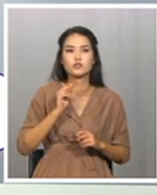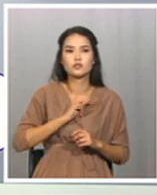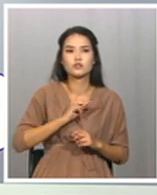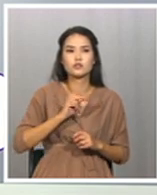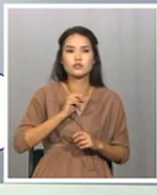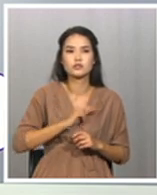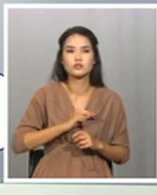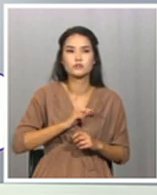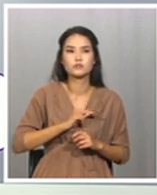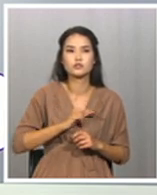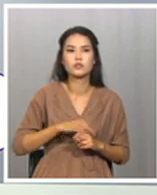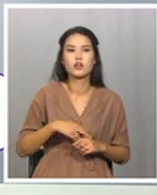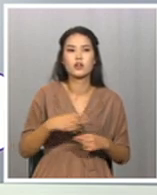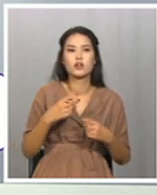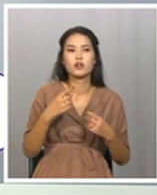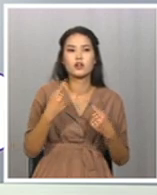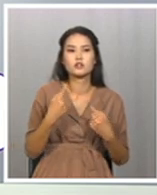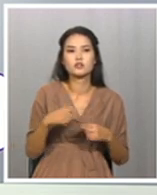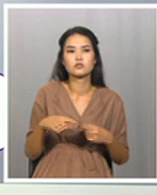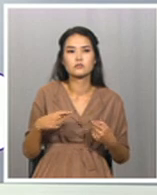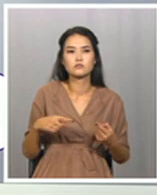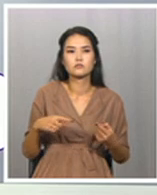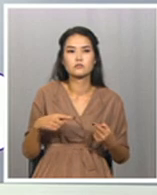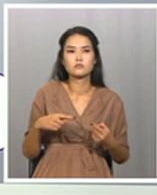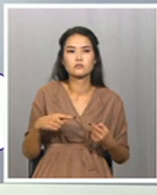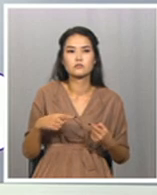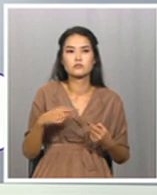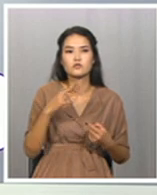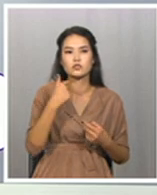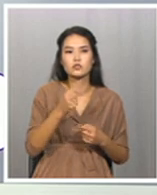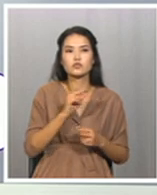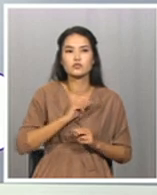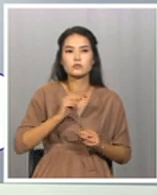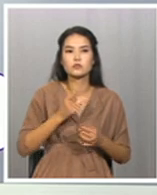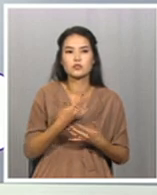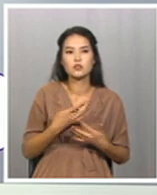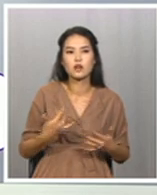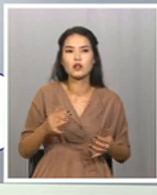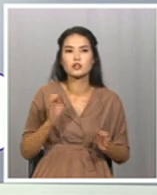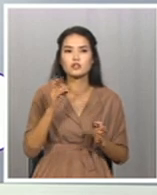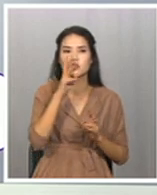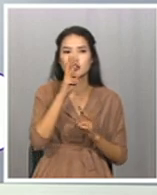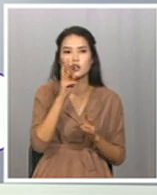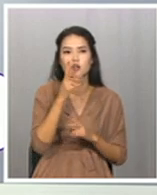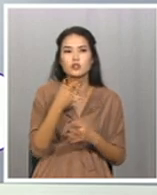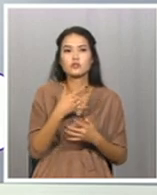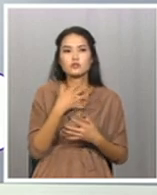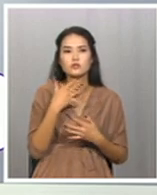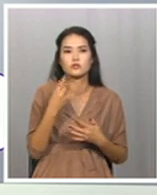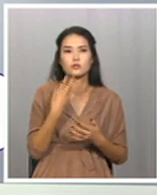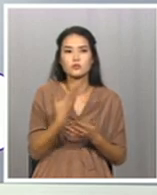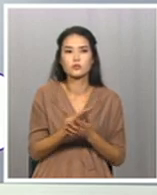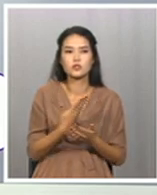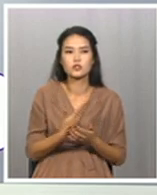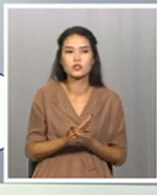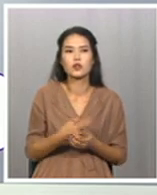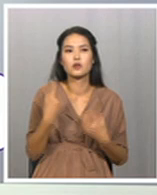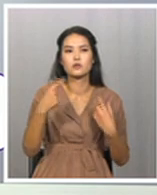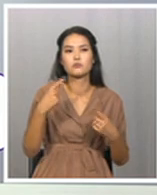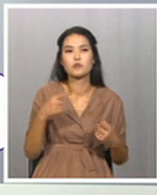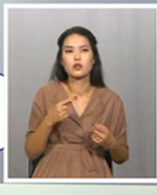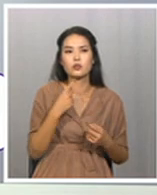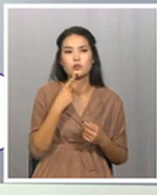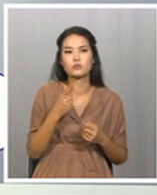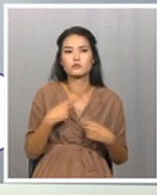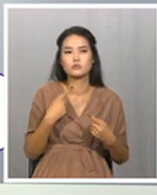кәсіпкерлердің, сонымен бірге сол шетелдік жұмыскерлердің жалақысы осы көрсеткіштен шегерілініп тасталады,